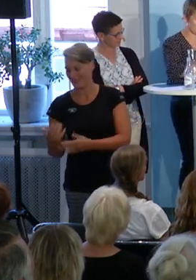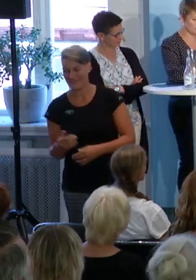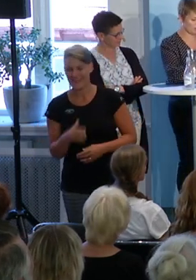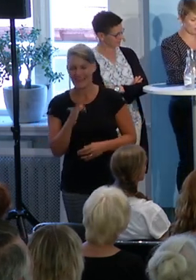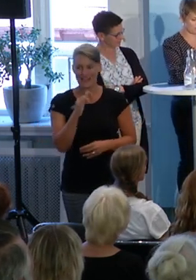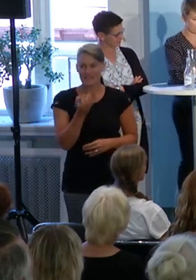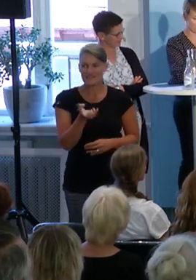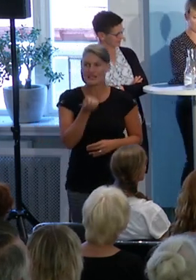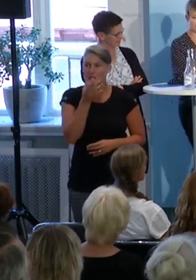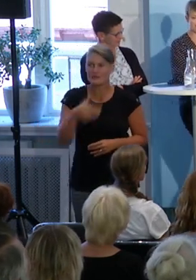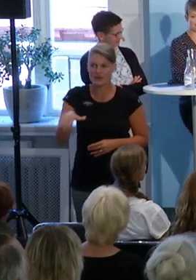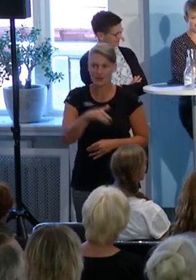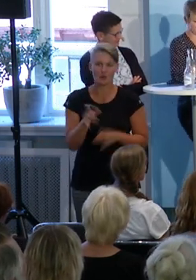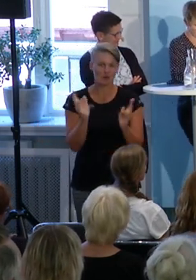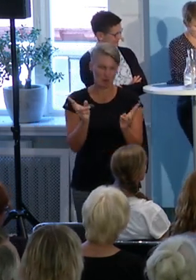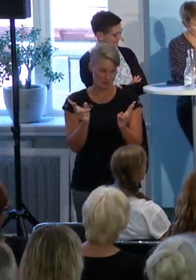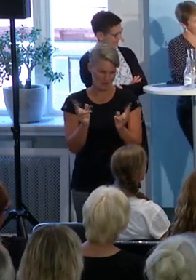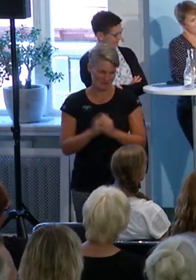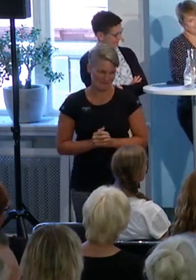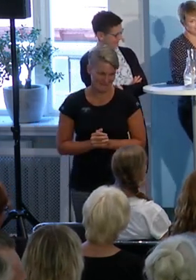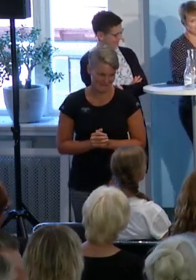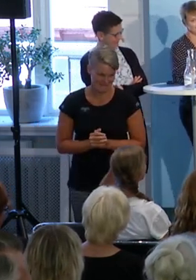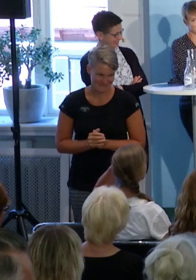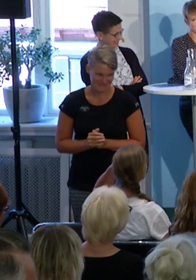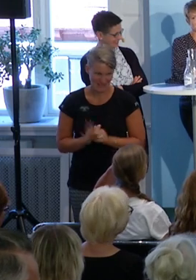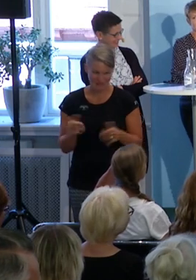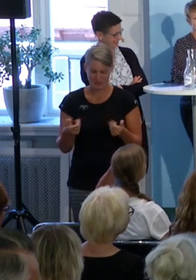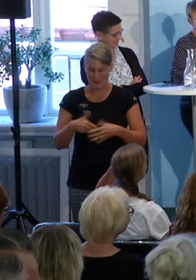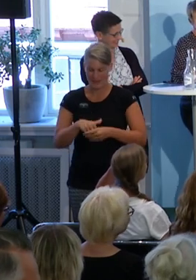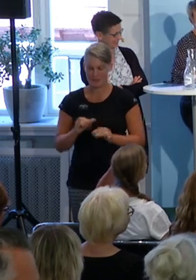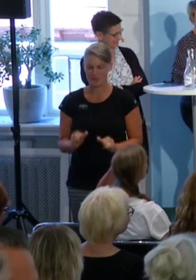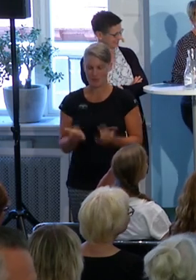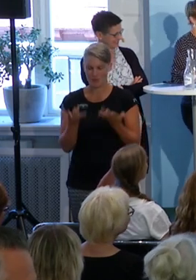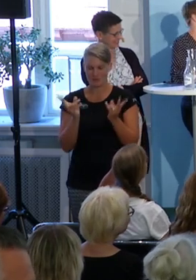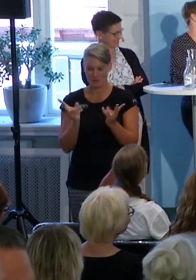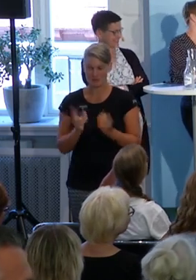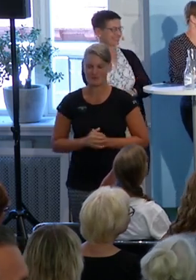Rosengård som också. Lysande.